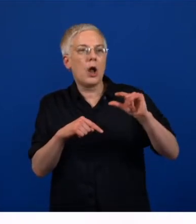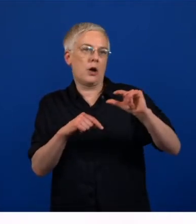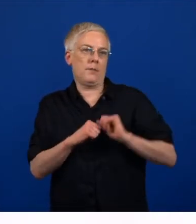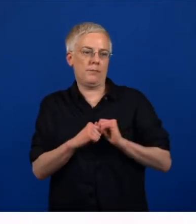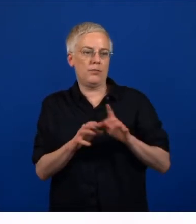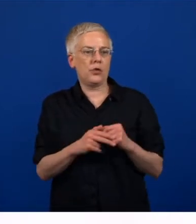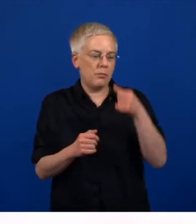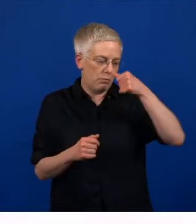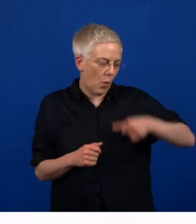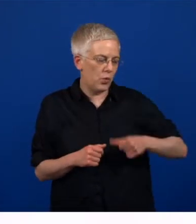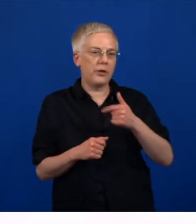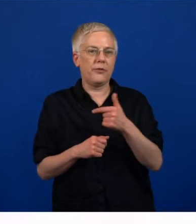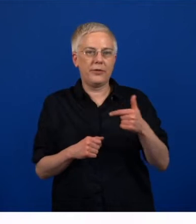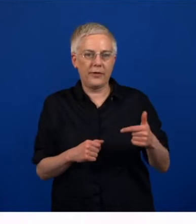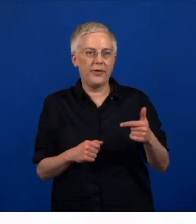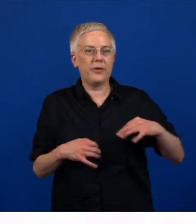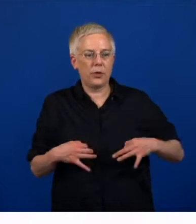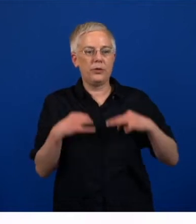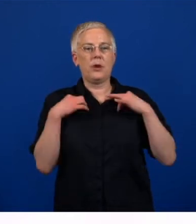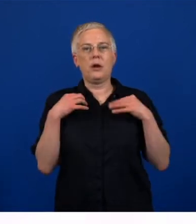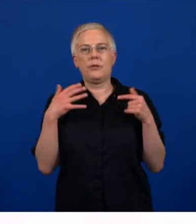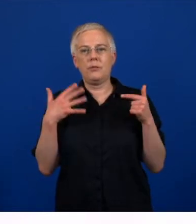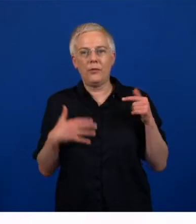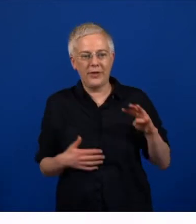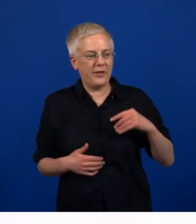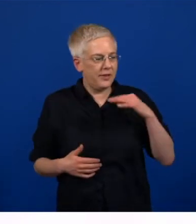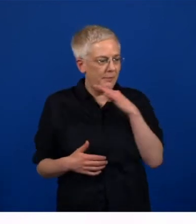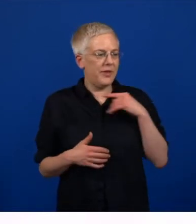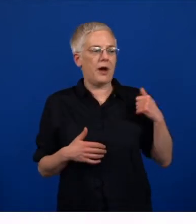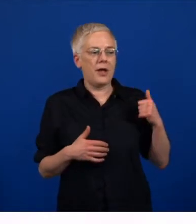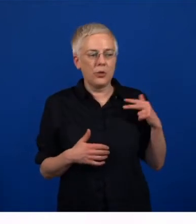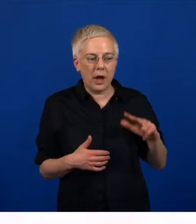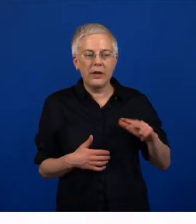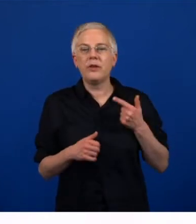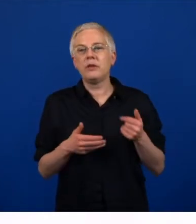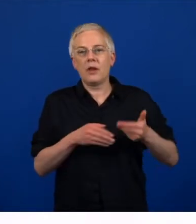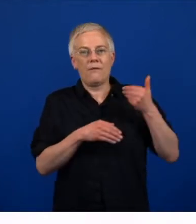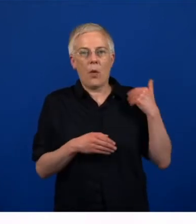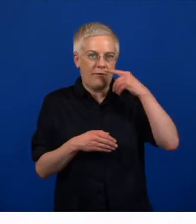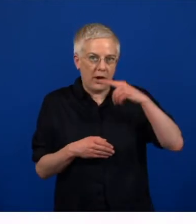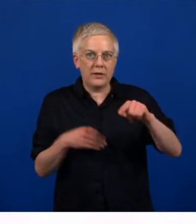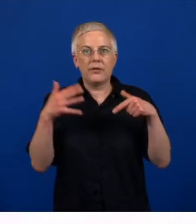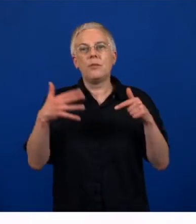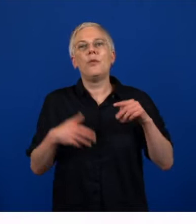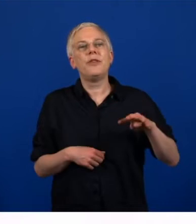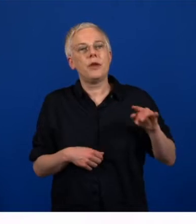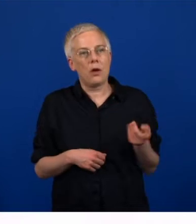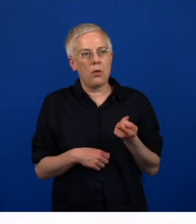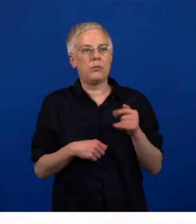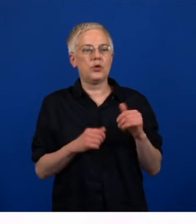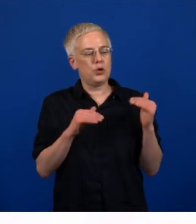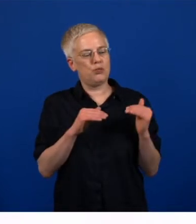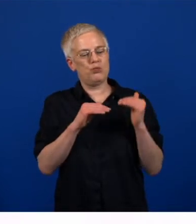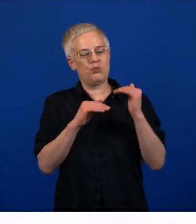22, am Sonntag 47, am Samstag 31 und am Freitag auch 47 zusätzliche Fälle, also immer